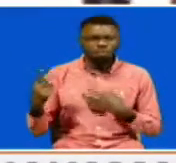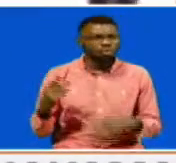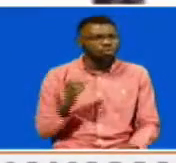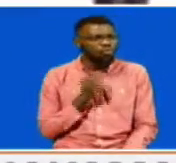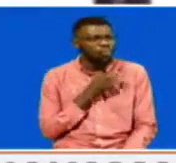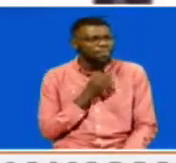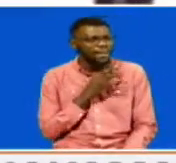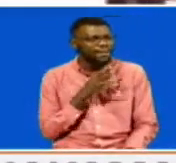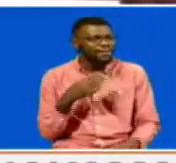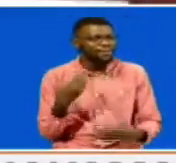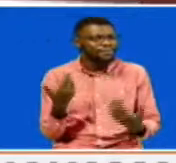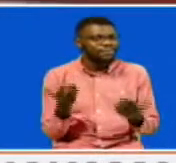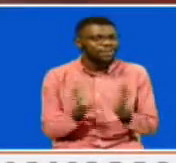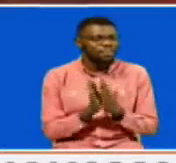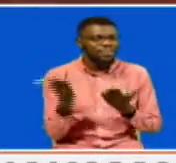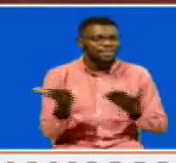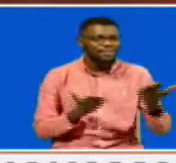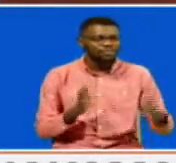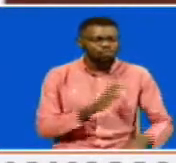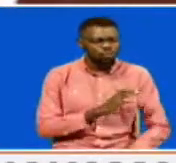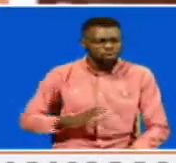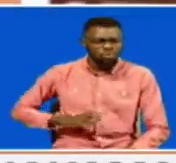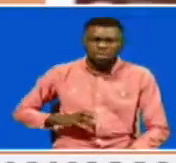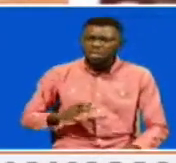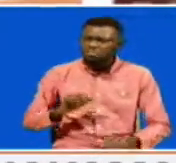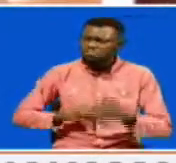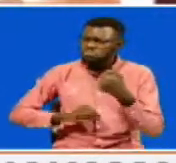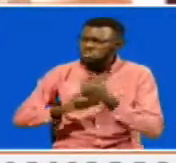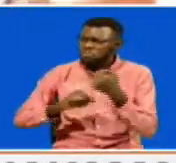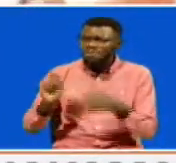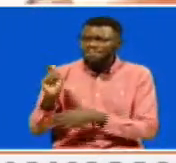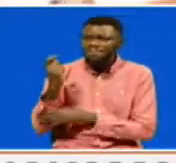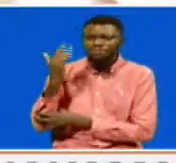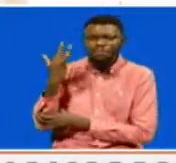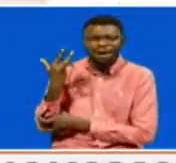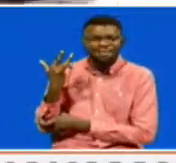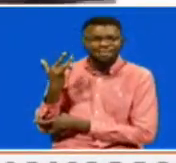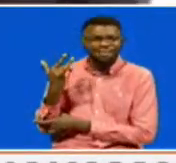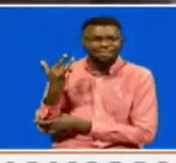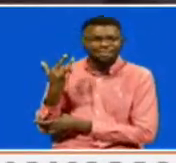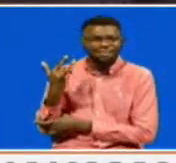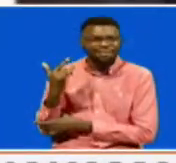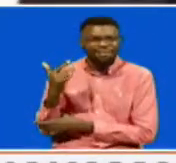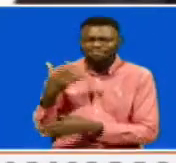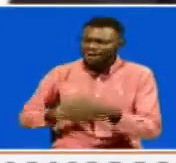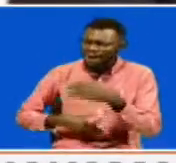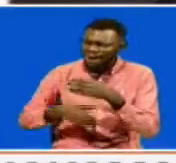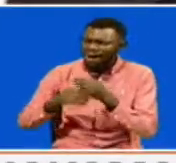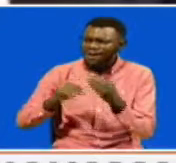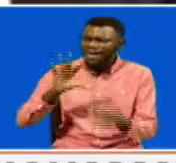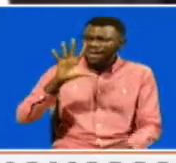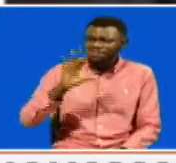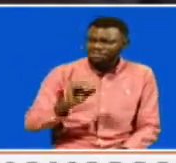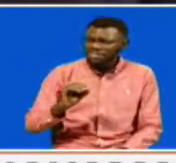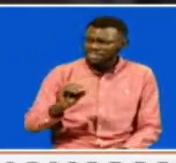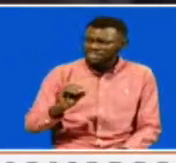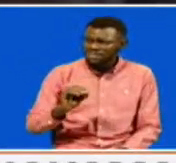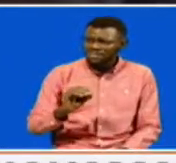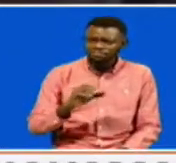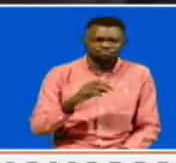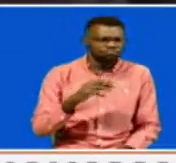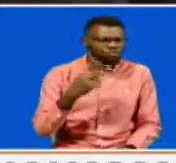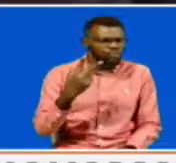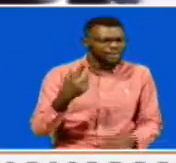ya utumishi wa umma kwa kukubaliana na rais na kumruhusu kuzidisha idadi hiyo kwa kuwaongeza makatibu wengine